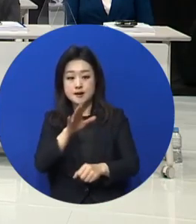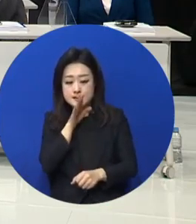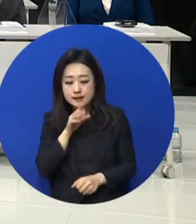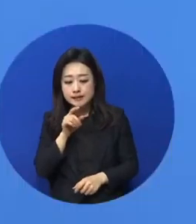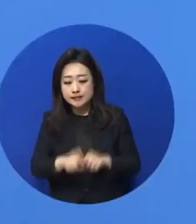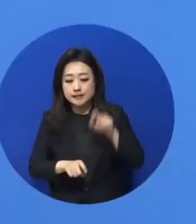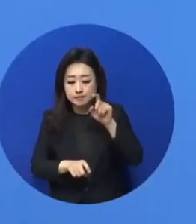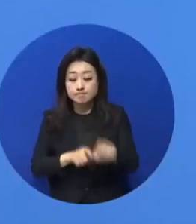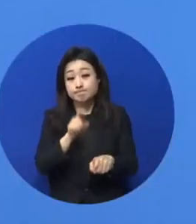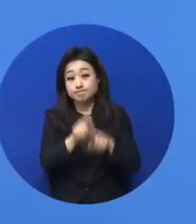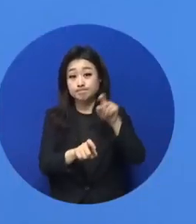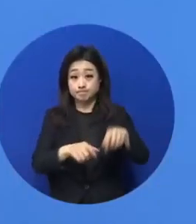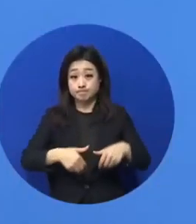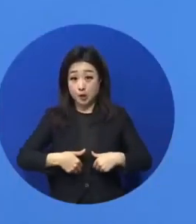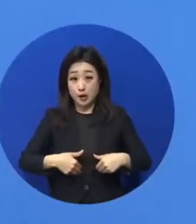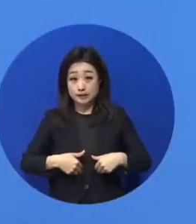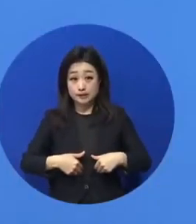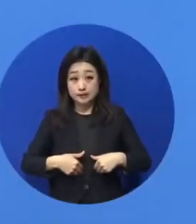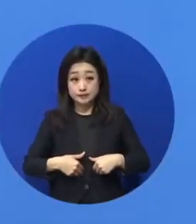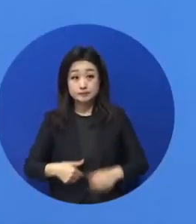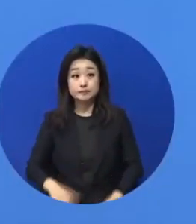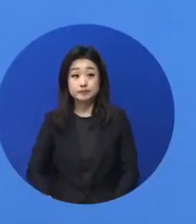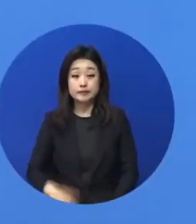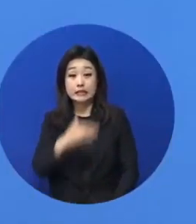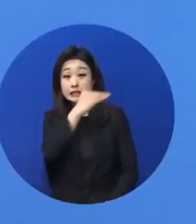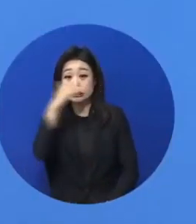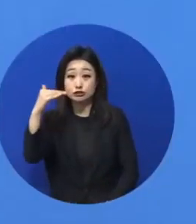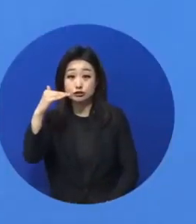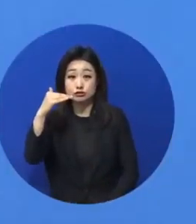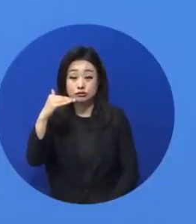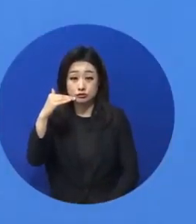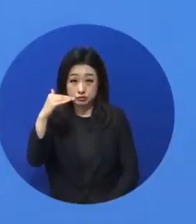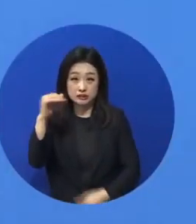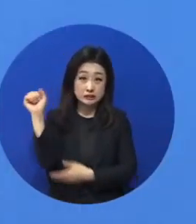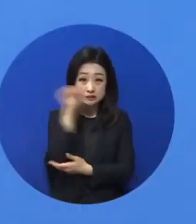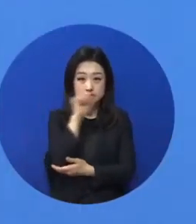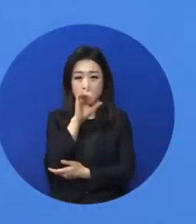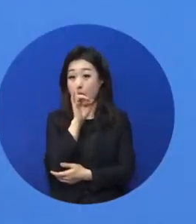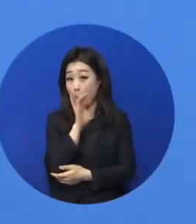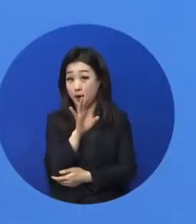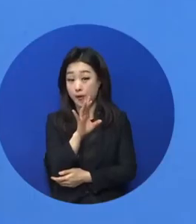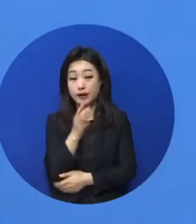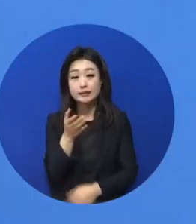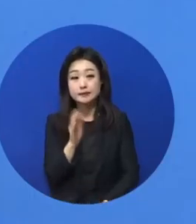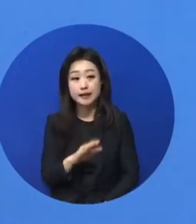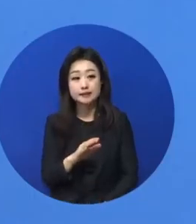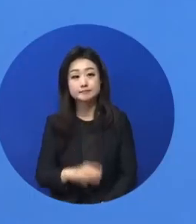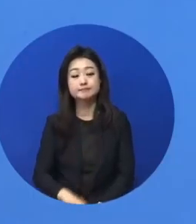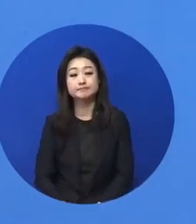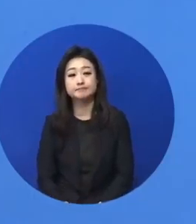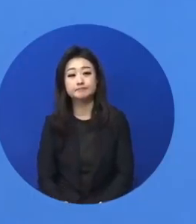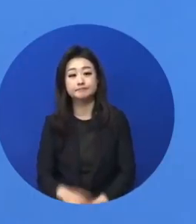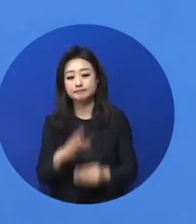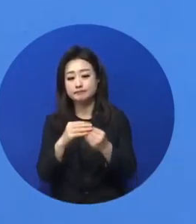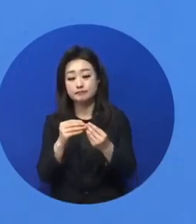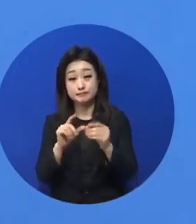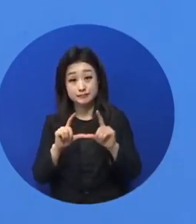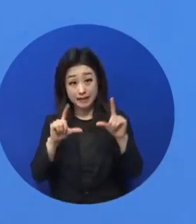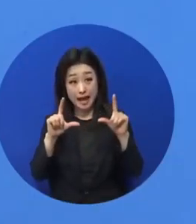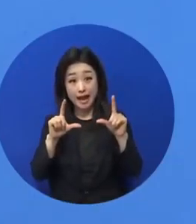그걸 따라가야 되는 부분이지 그 털을 흔들어서는 저는 안 된다고 생각합니다. 다만 방금 우리 명절 때 그런